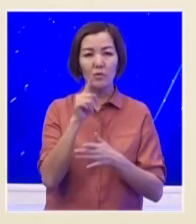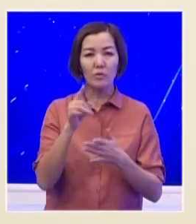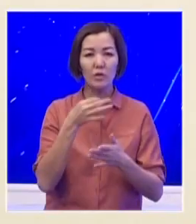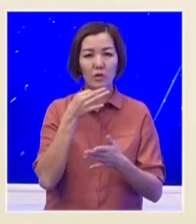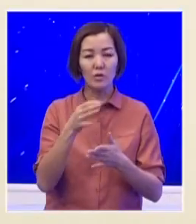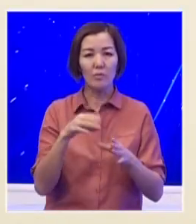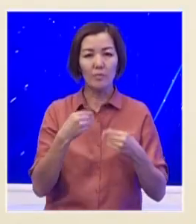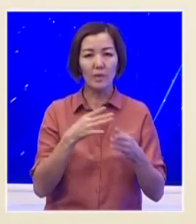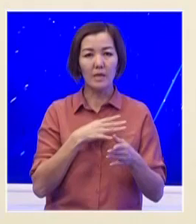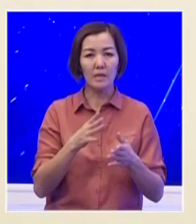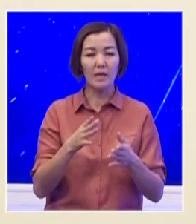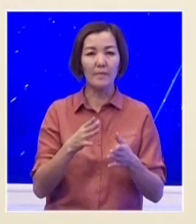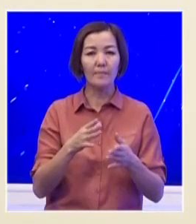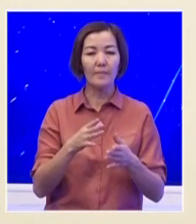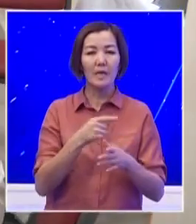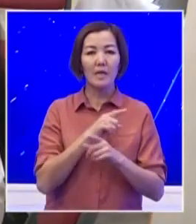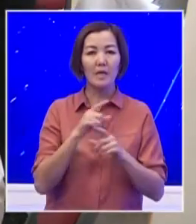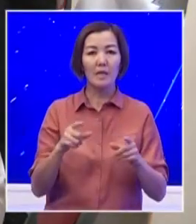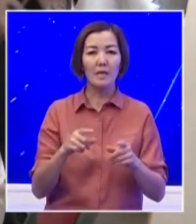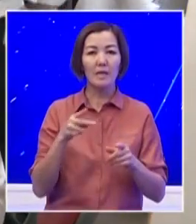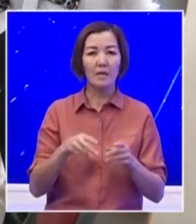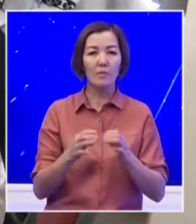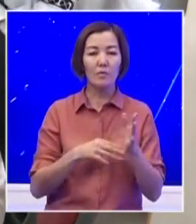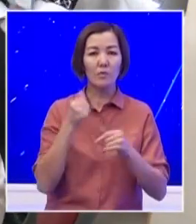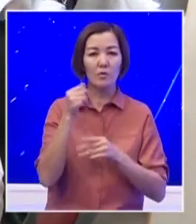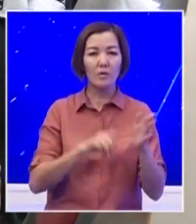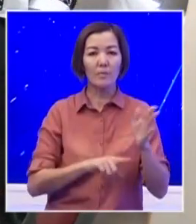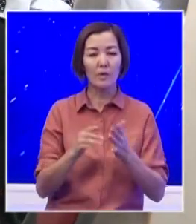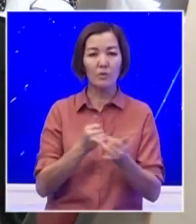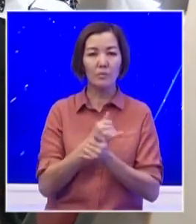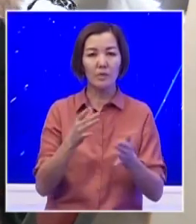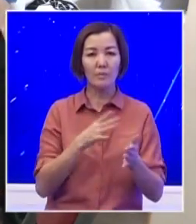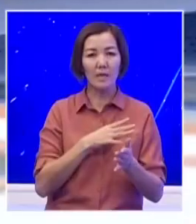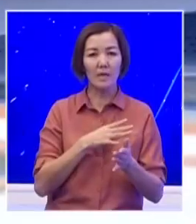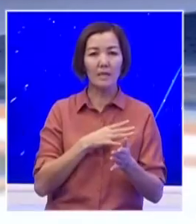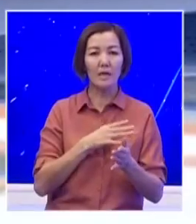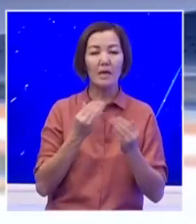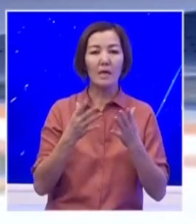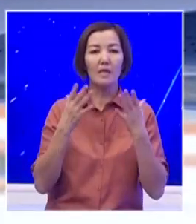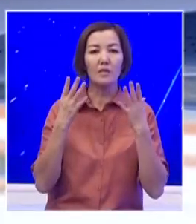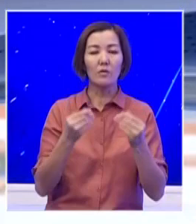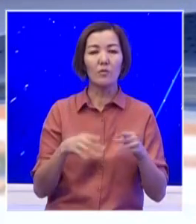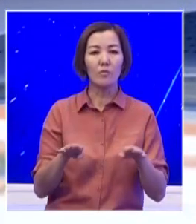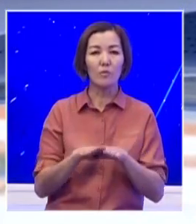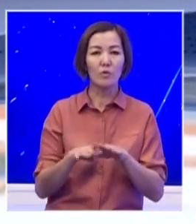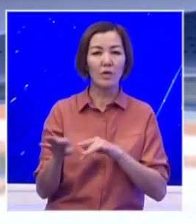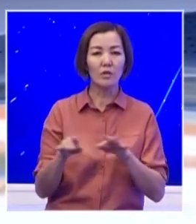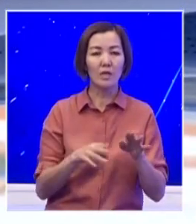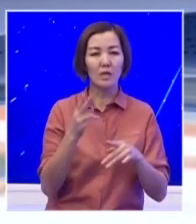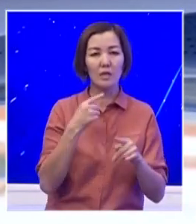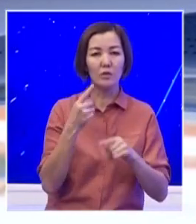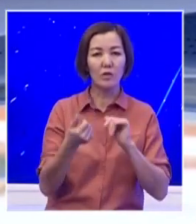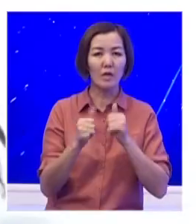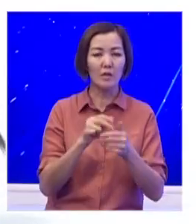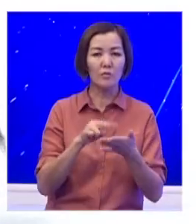жауап берді. Ал аталмыш қалалық емхана 2019 жылдан бері жұмыс істеп келеді. Мамандардың ақпарынша мұндай шараны дәстүрге